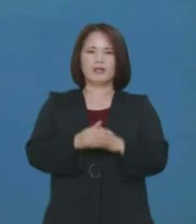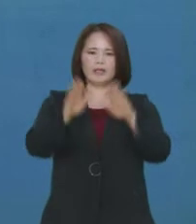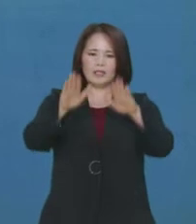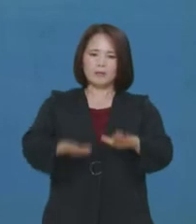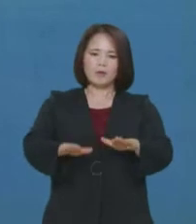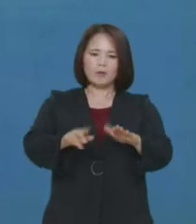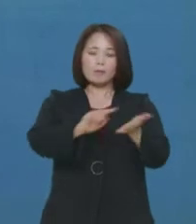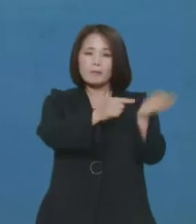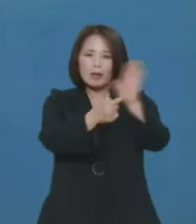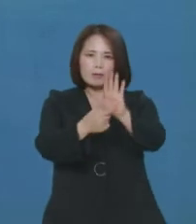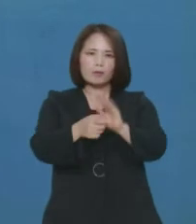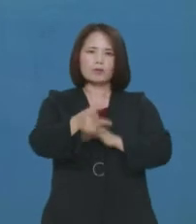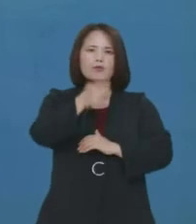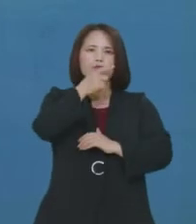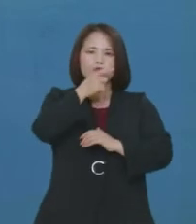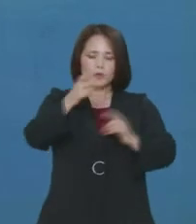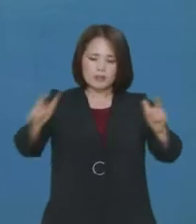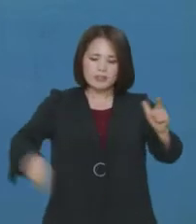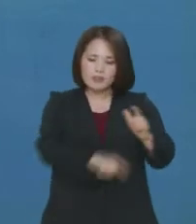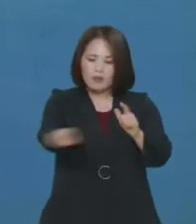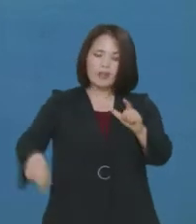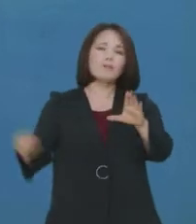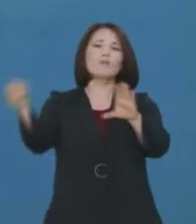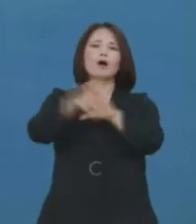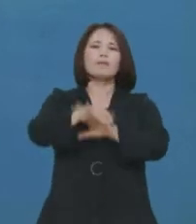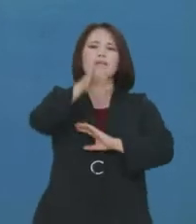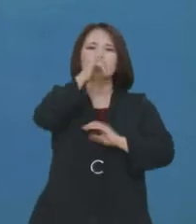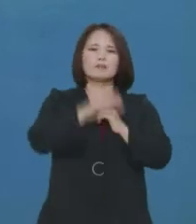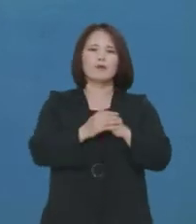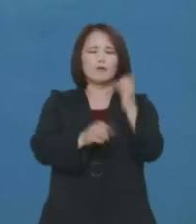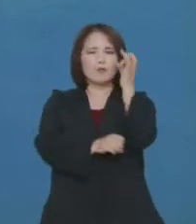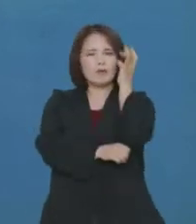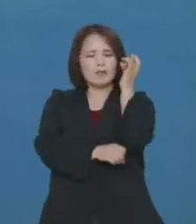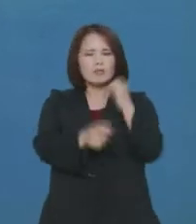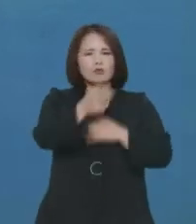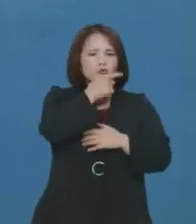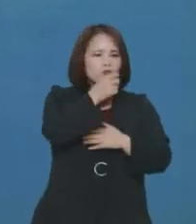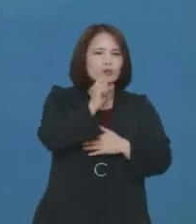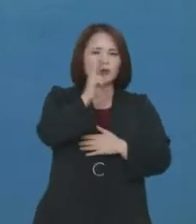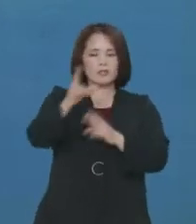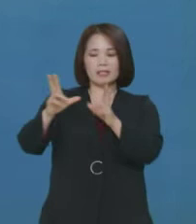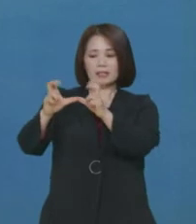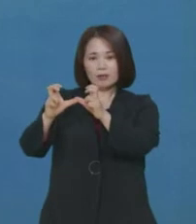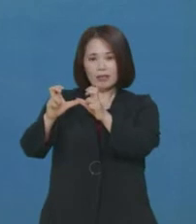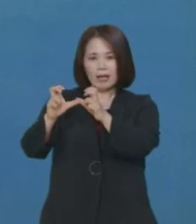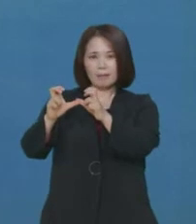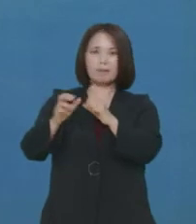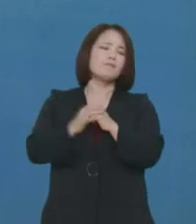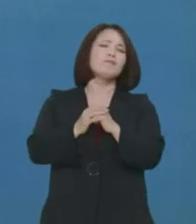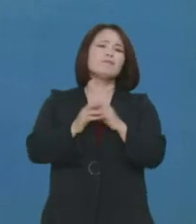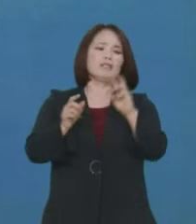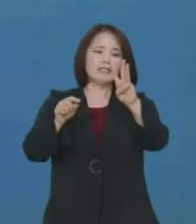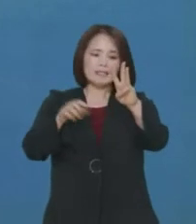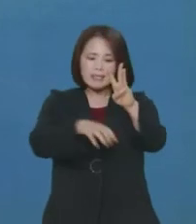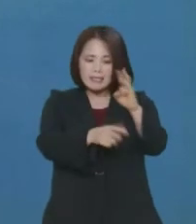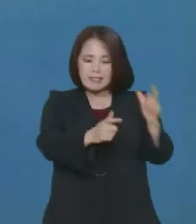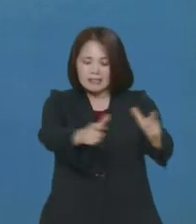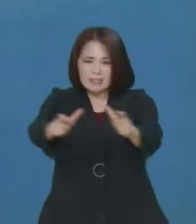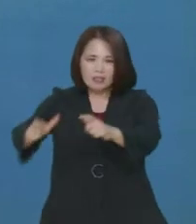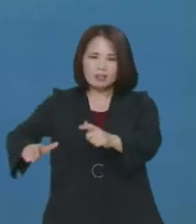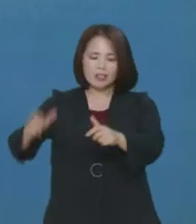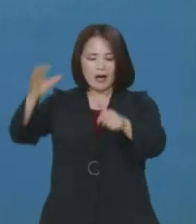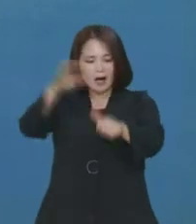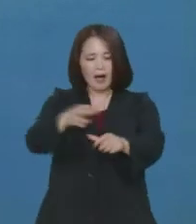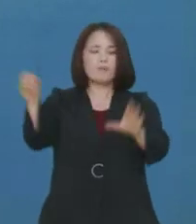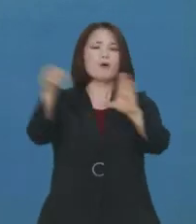대책으로 수원 저녁이 포함이 되었습니다 그 당초의 수원과 용인 성남 이렇게 이른바 수용성 일부 지역이 규제